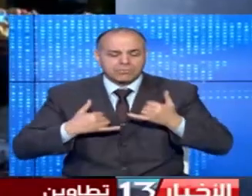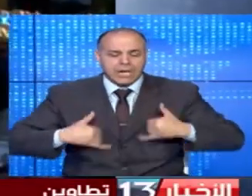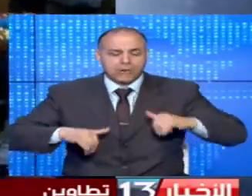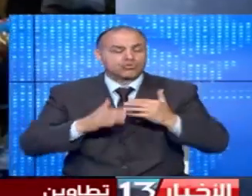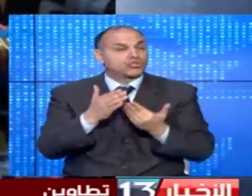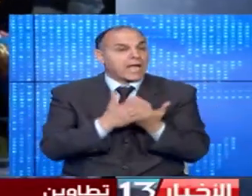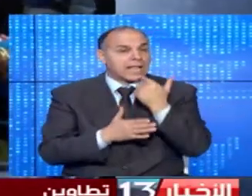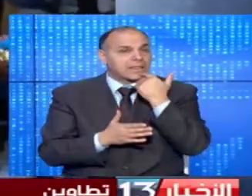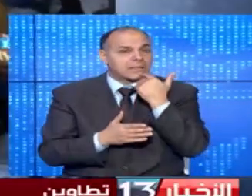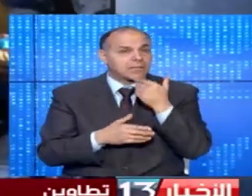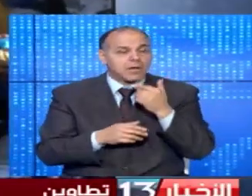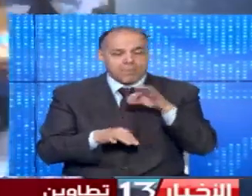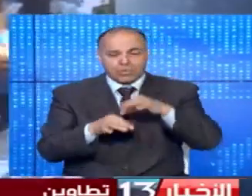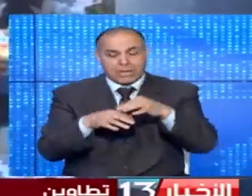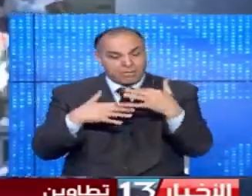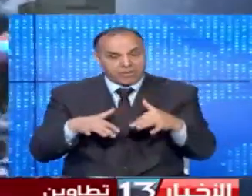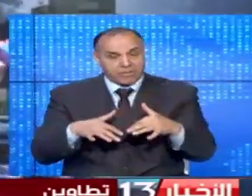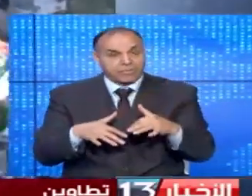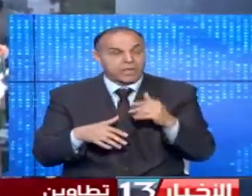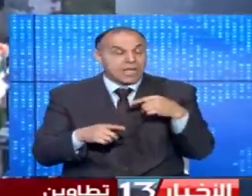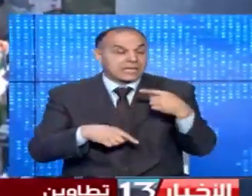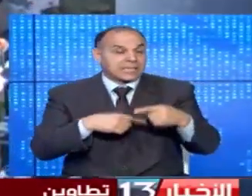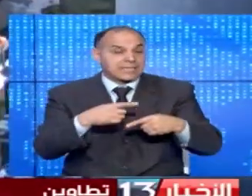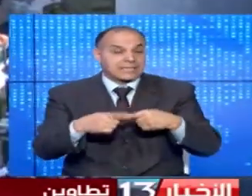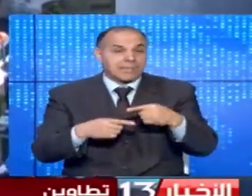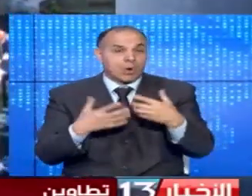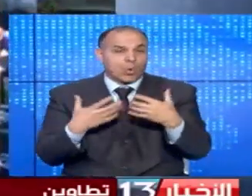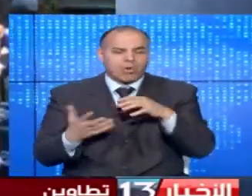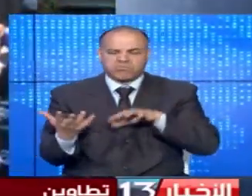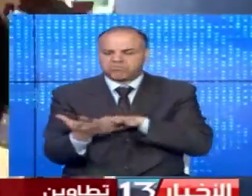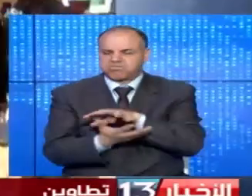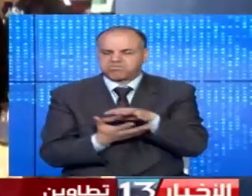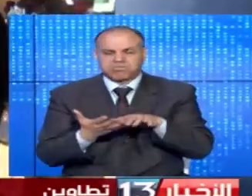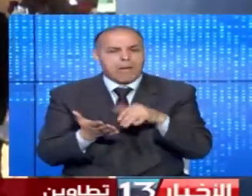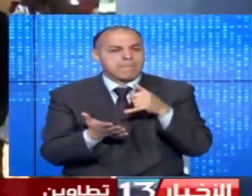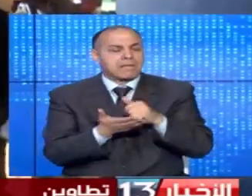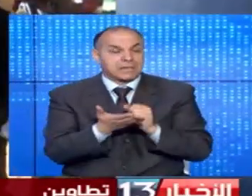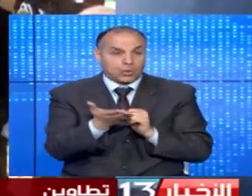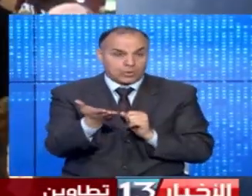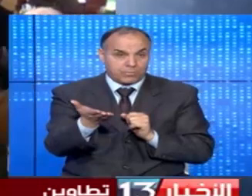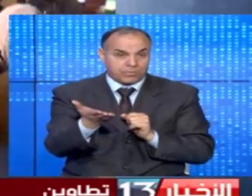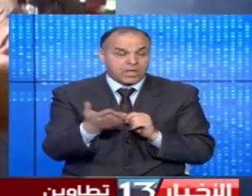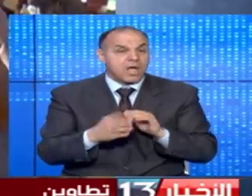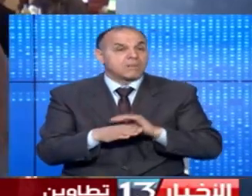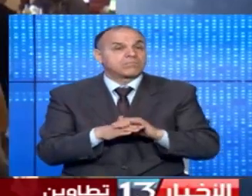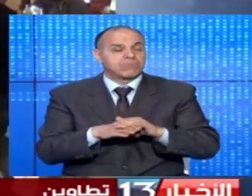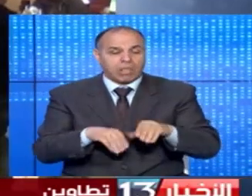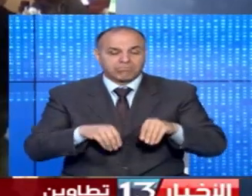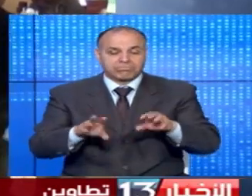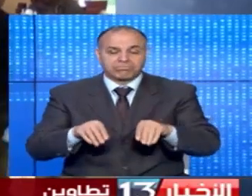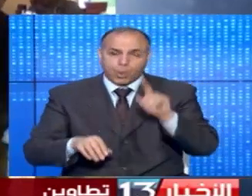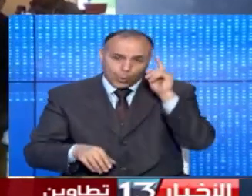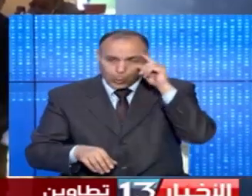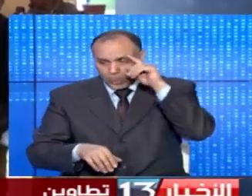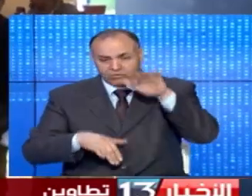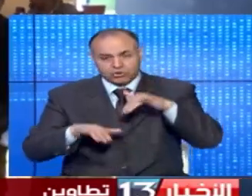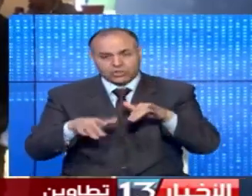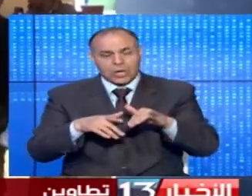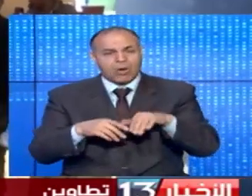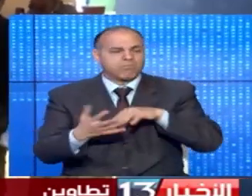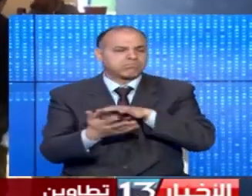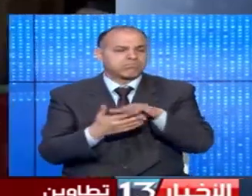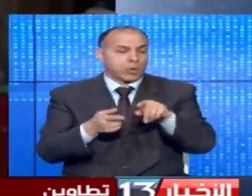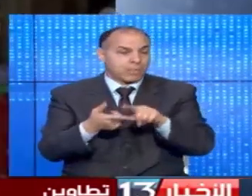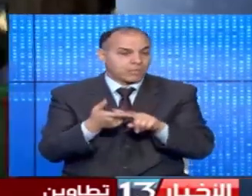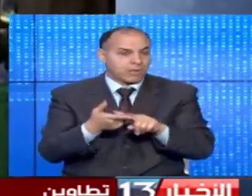الجديد للمنتخب تستمر حاله الفوضى وسط المدينه جراء الانتصاب العشوائي والفوضى